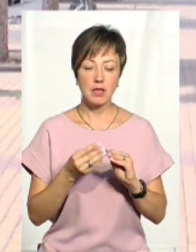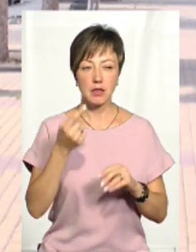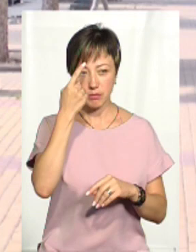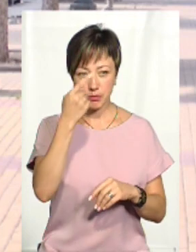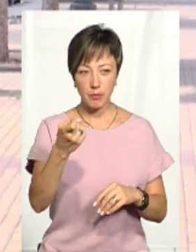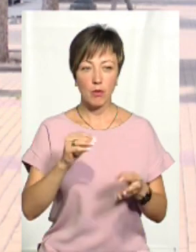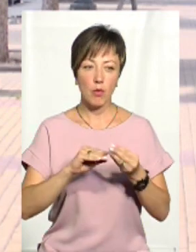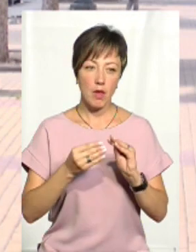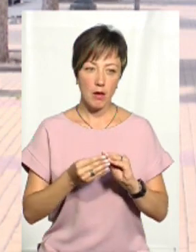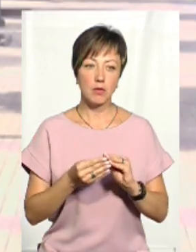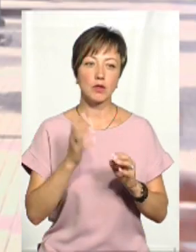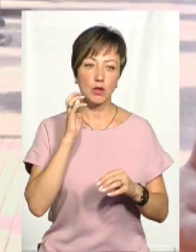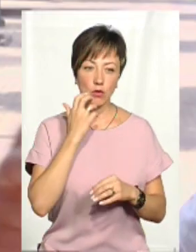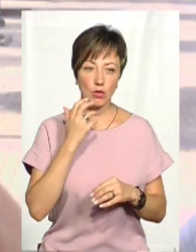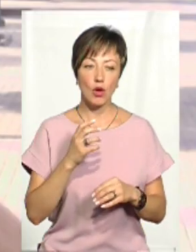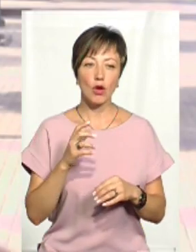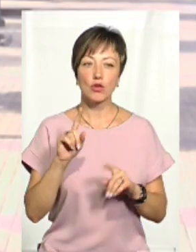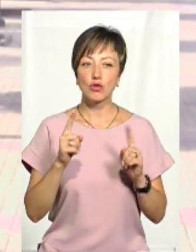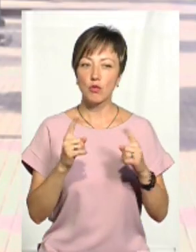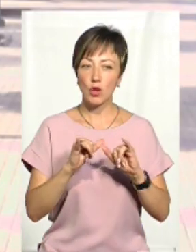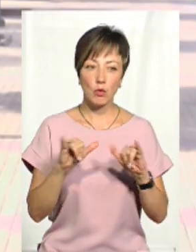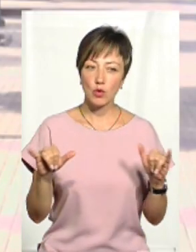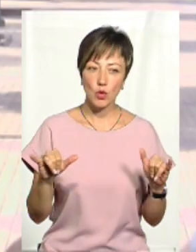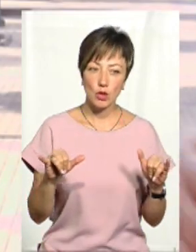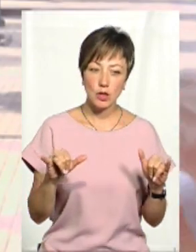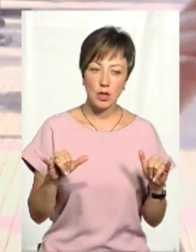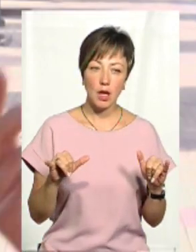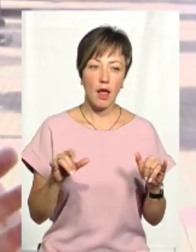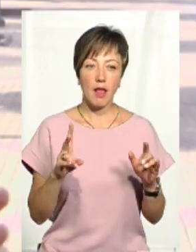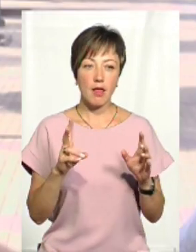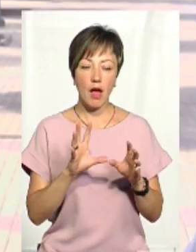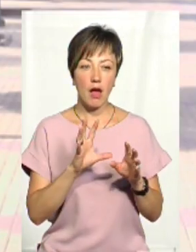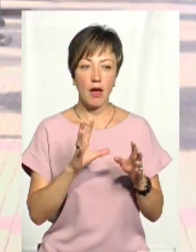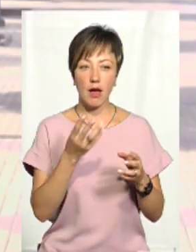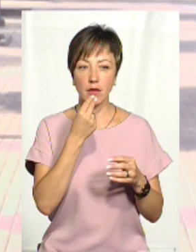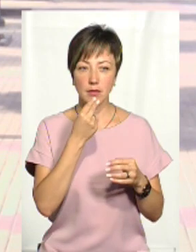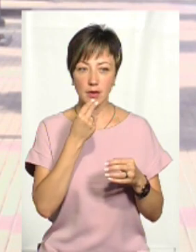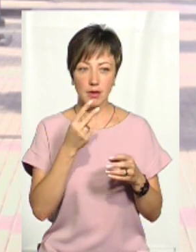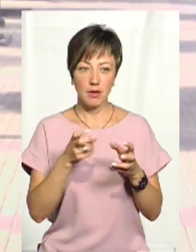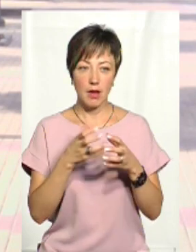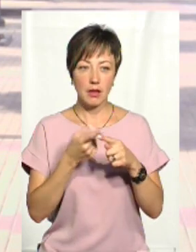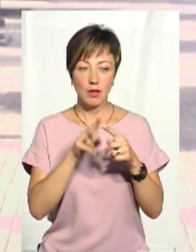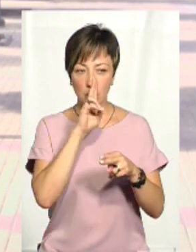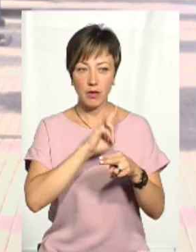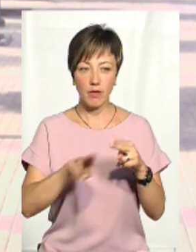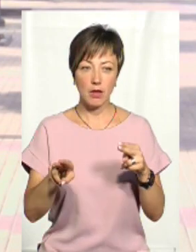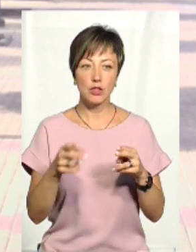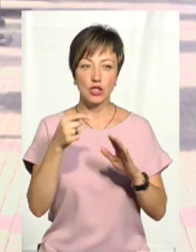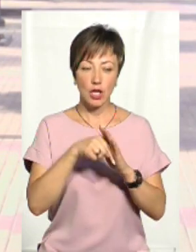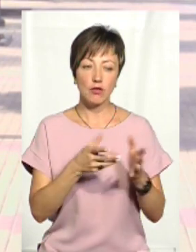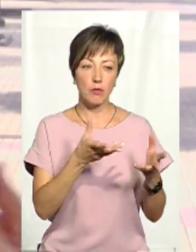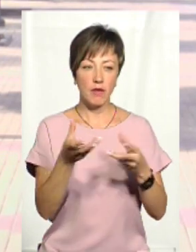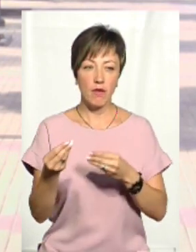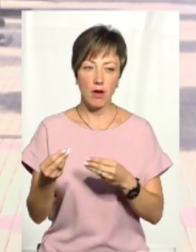про проблему і проблему серйозну. Чого вони не множаться, так? Не об'їдаються, не жиріють, а десь діваються. Ну, щось на них